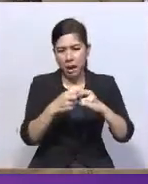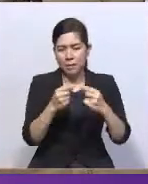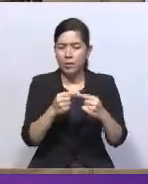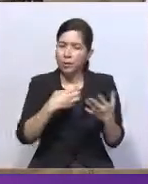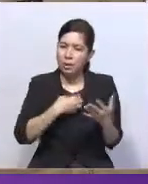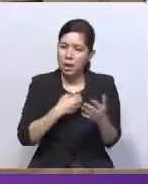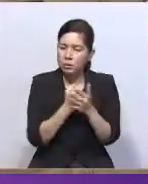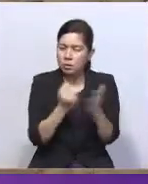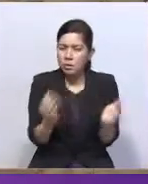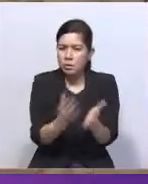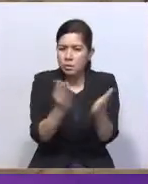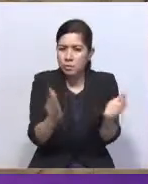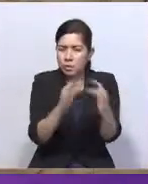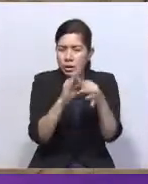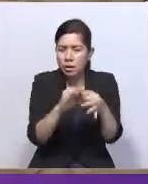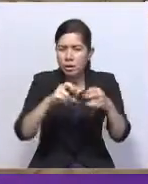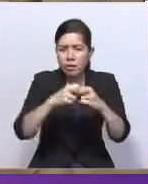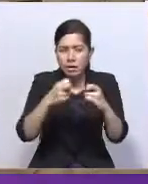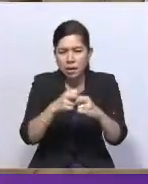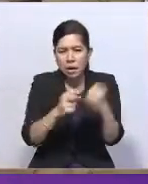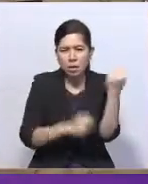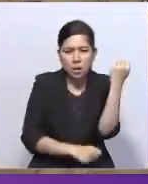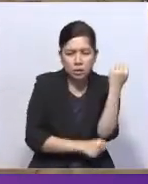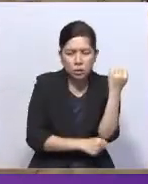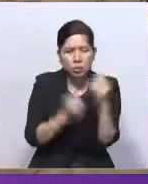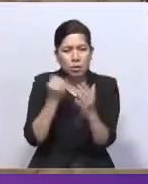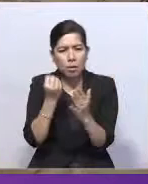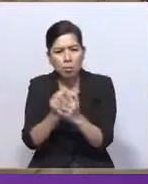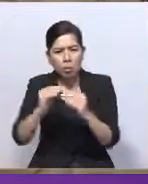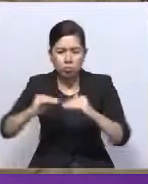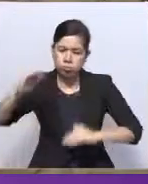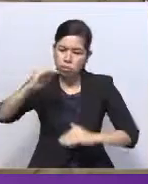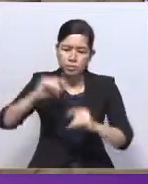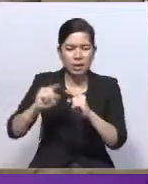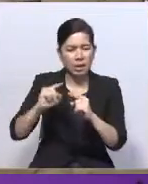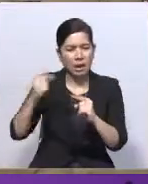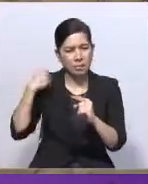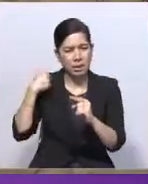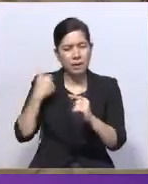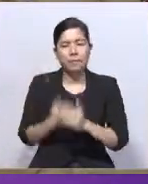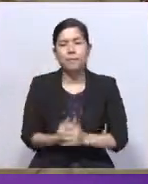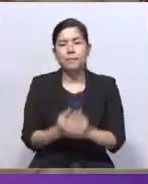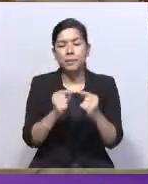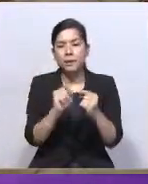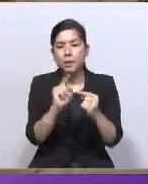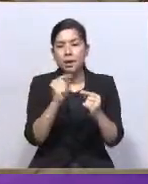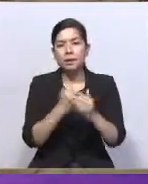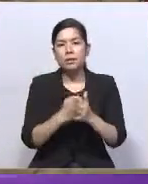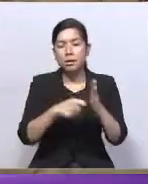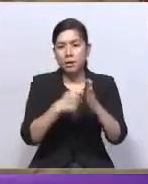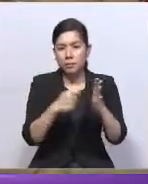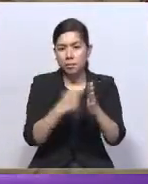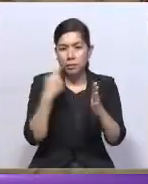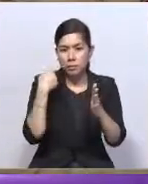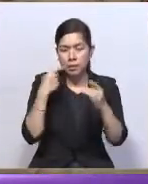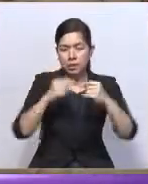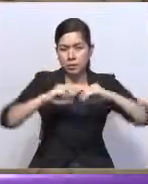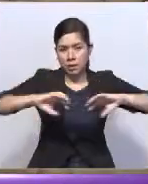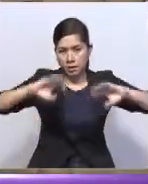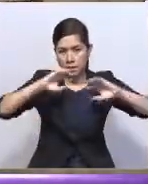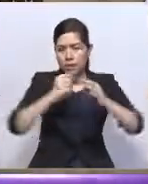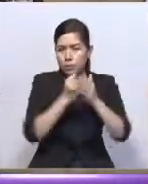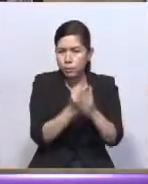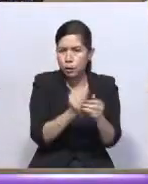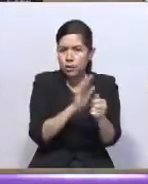ลักดันเรื่องความลดความเหลื่อมล้ำนะครับซึ่งความเหลื่อมล้ำนั้นเนี่ยเราก็มีการช่วยเหลือจากภาครัฐ